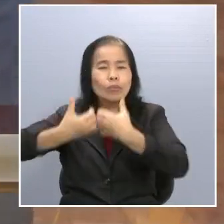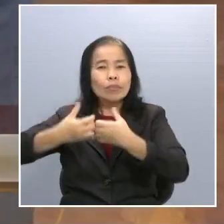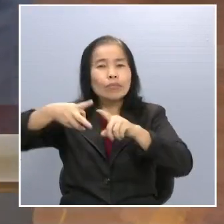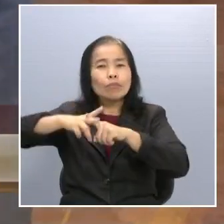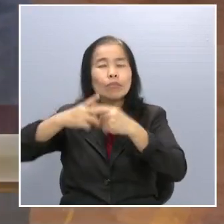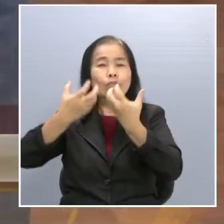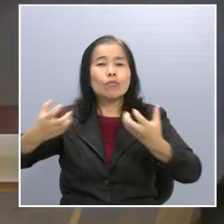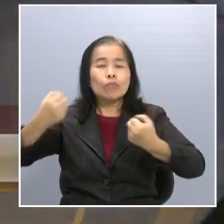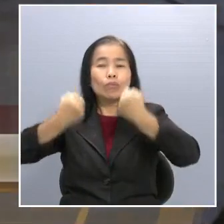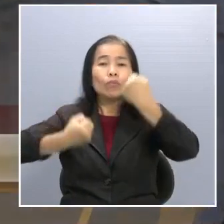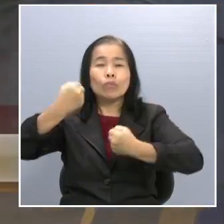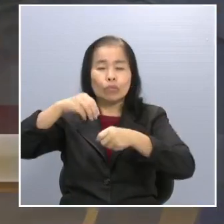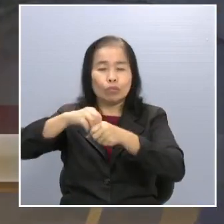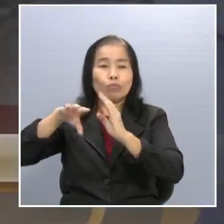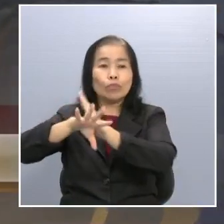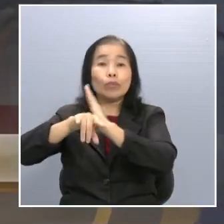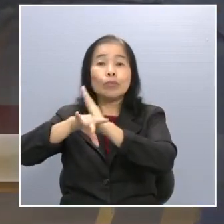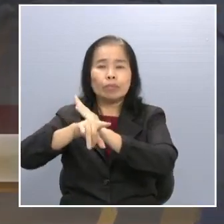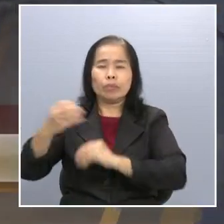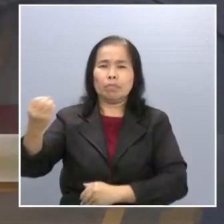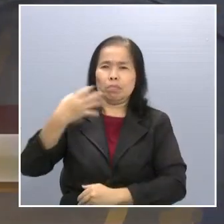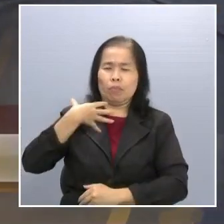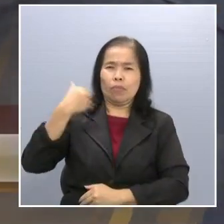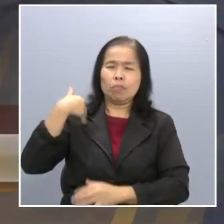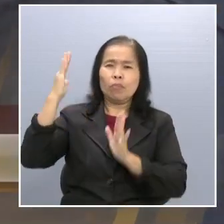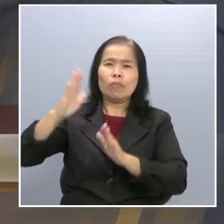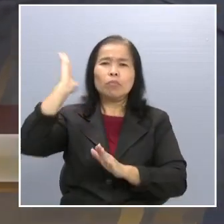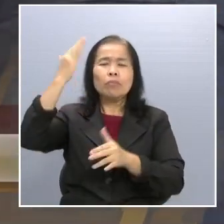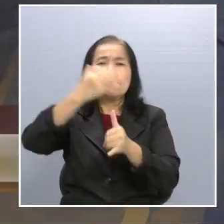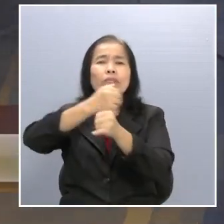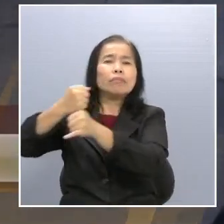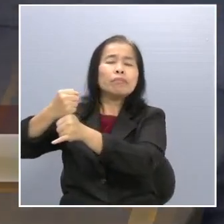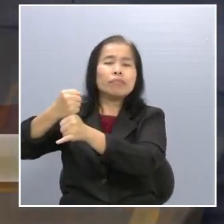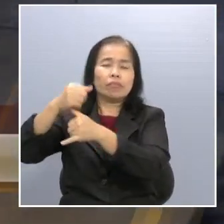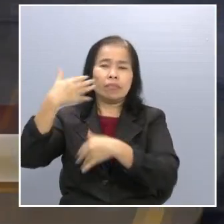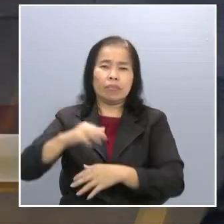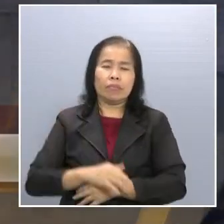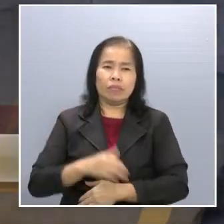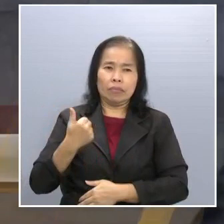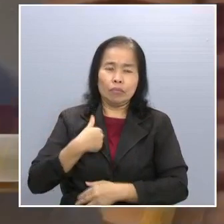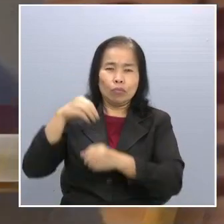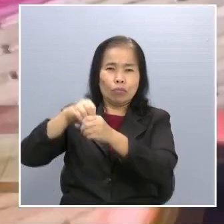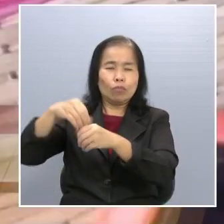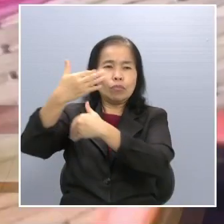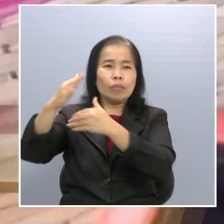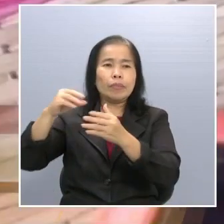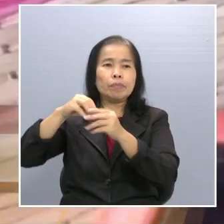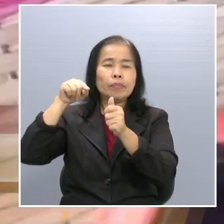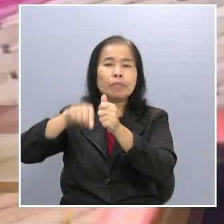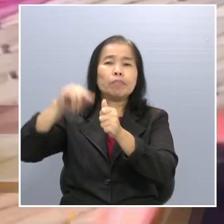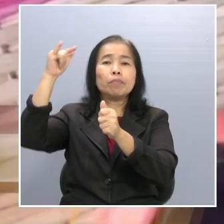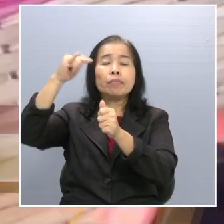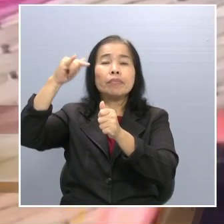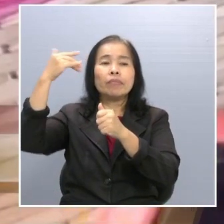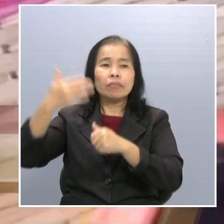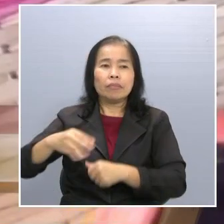ยู่ที่ชลบุรีอ้างว่าถูกจับไปเรียกค่าไถ่บอกตอนนี้อยู่โกดังร้างเขตบางเขนไม่ได้กินข้าวอยู่ในห้